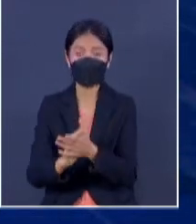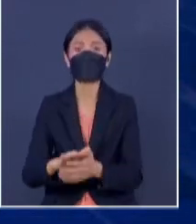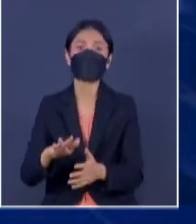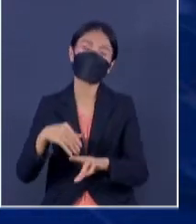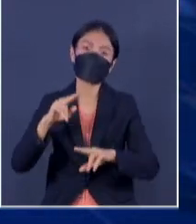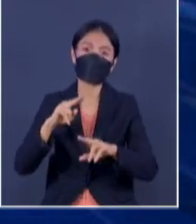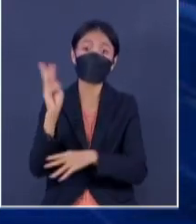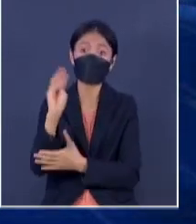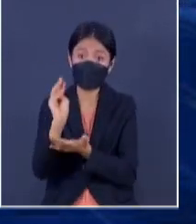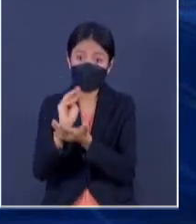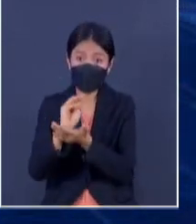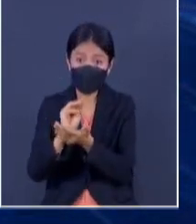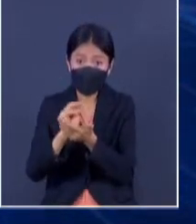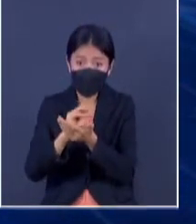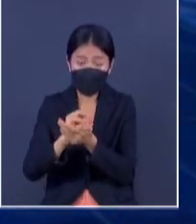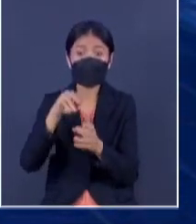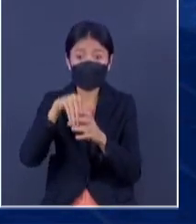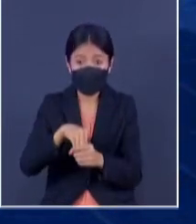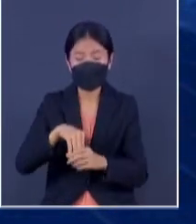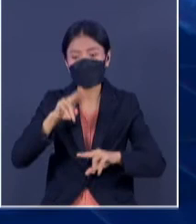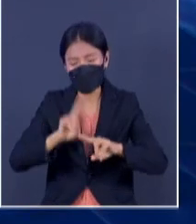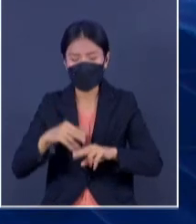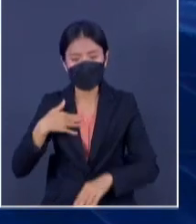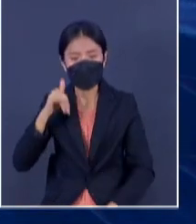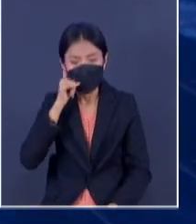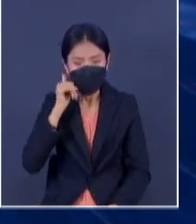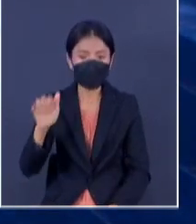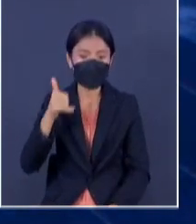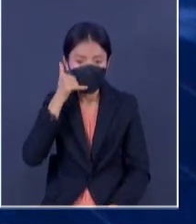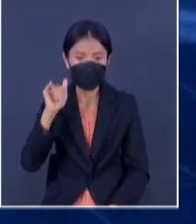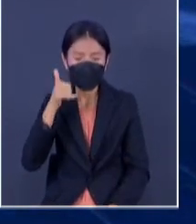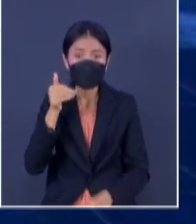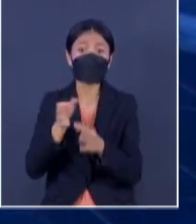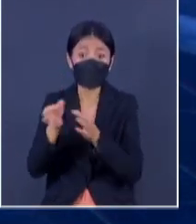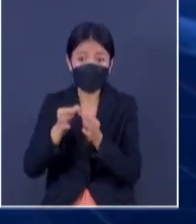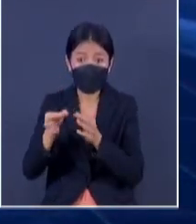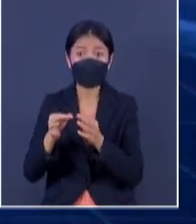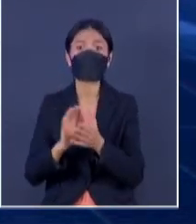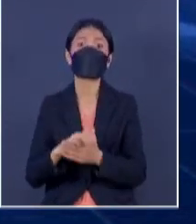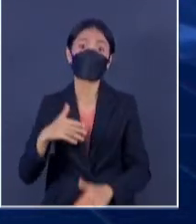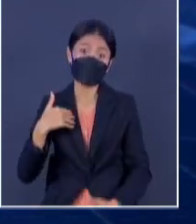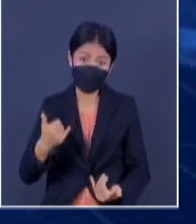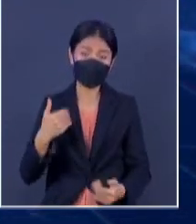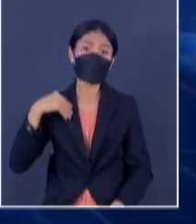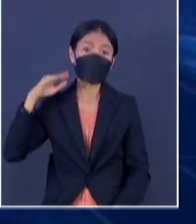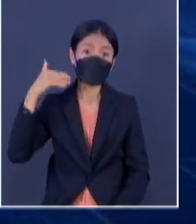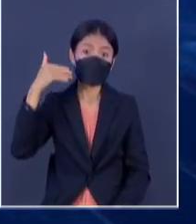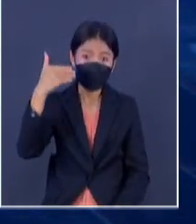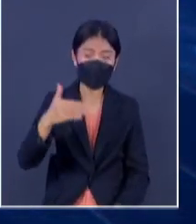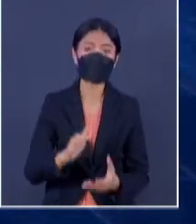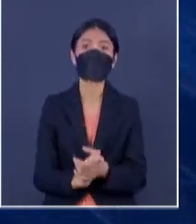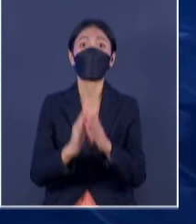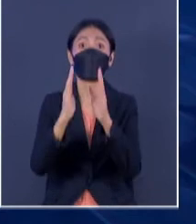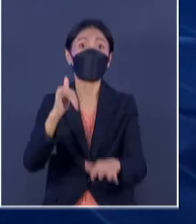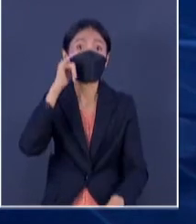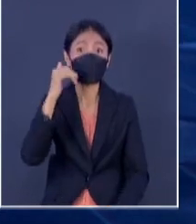การส่งกลับภูมิลำเนาด้วยจนกระทั่งวันหนึ่งครับวันนี้ก็มาถึงจริงๆคุณอ้วนออกไปรับได้รับแจ้งเคสว่า